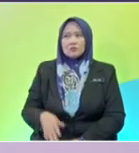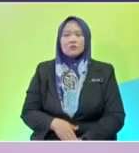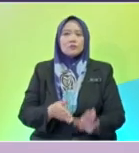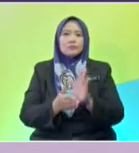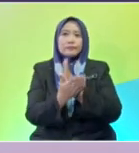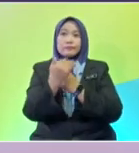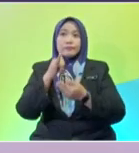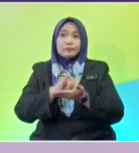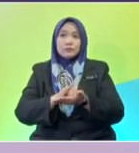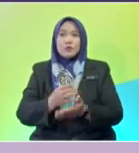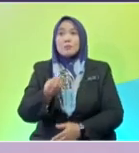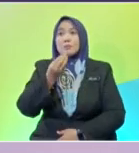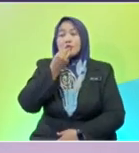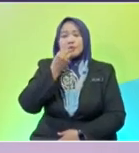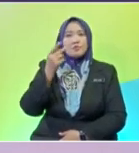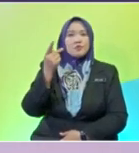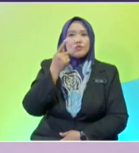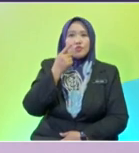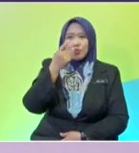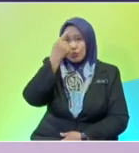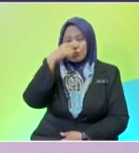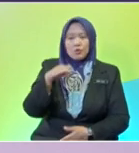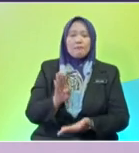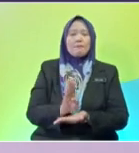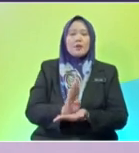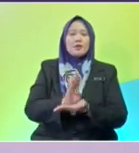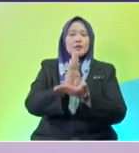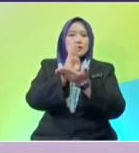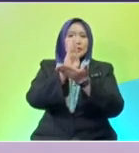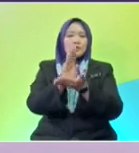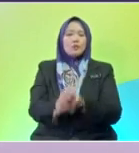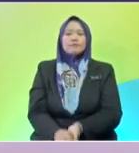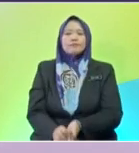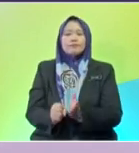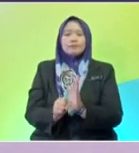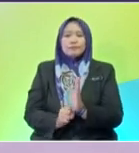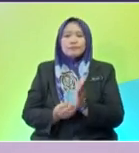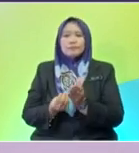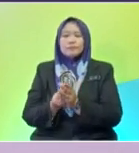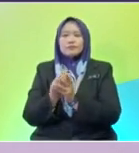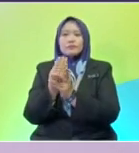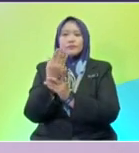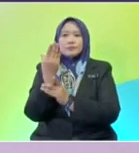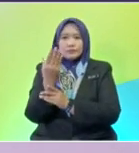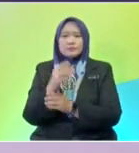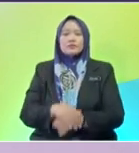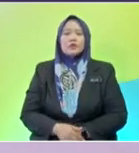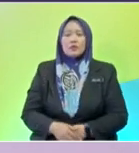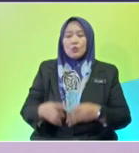makanan berhasiat nih sebenarnya membantu pembesaran tubuh badan kita Oke